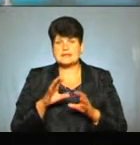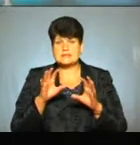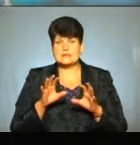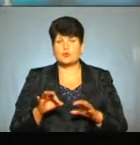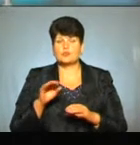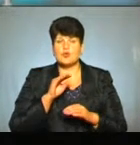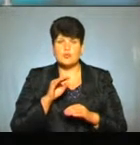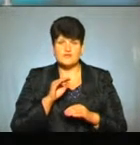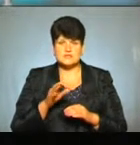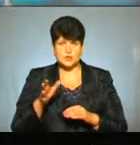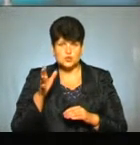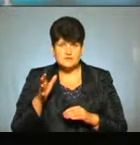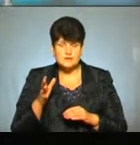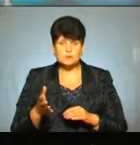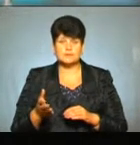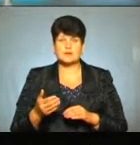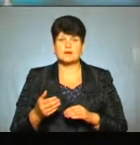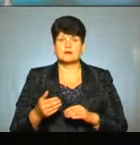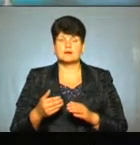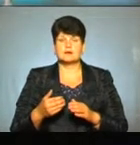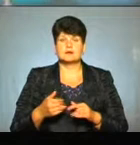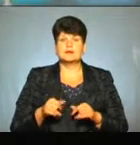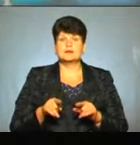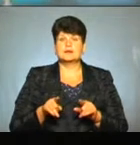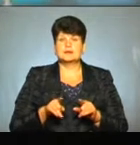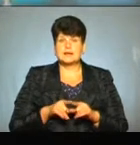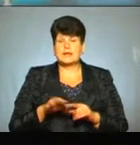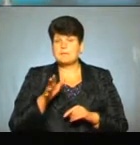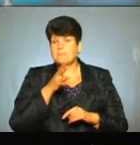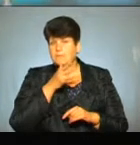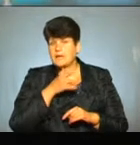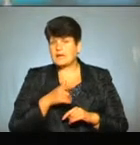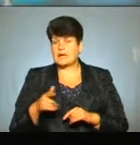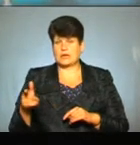освіту. Адже, скажімо, такий період